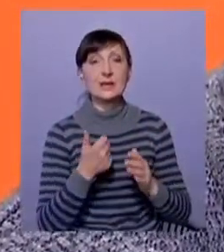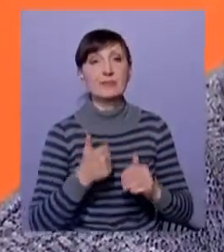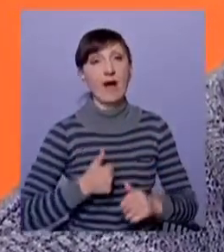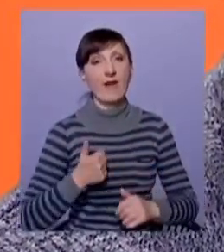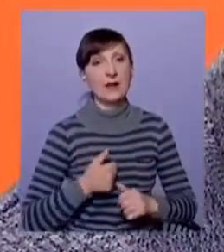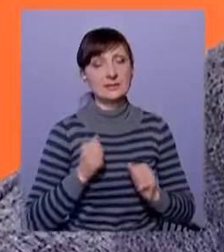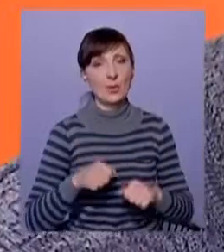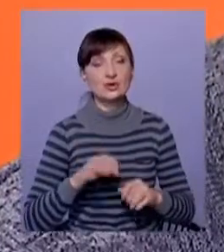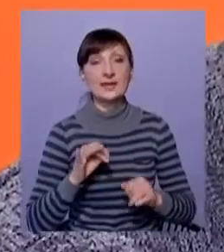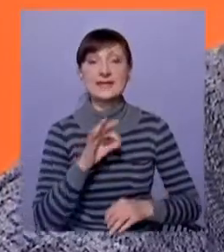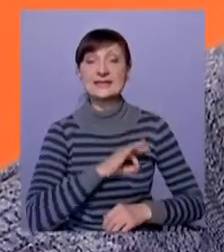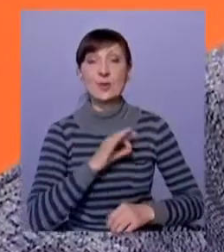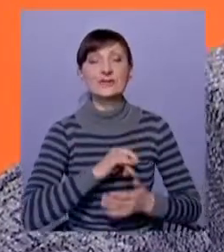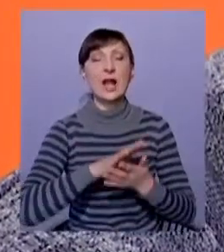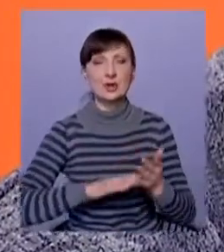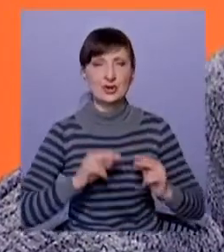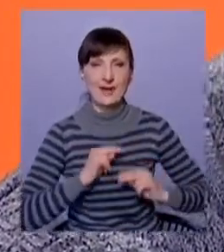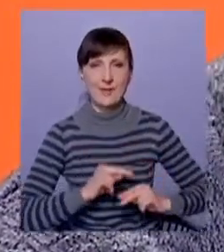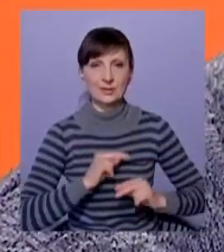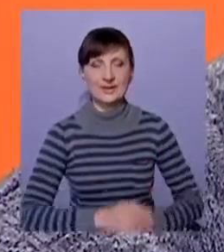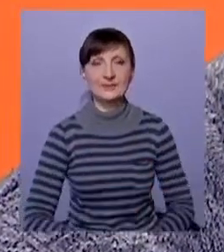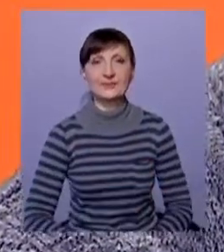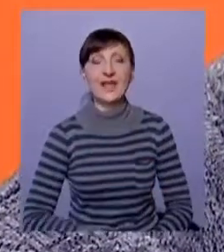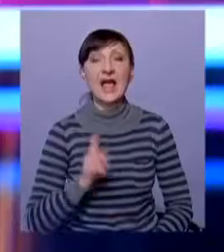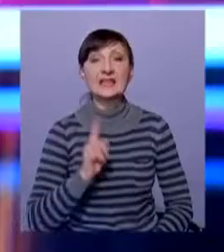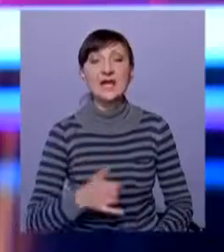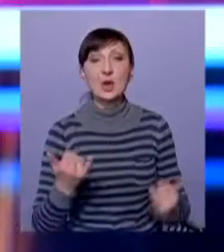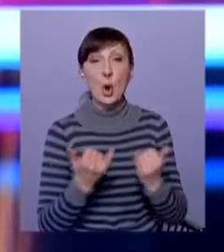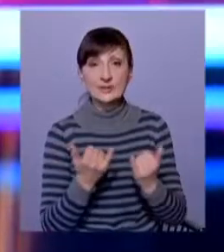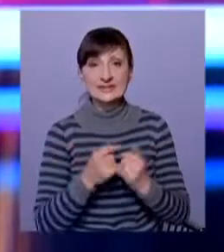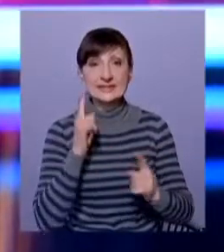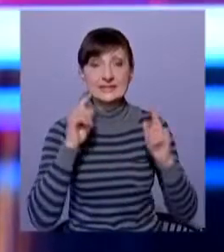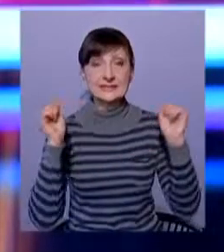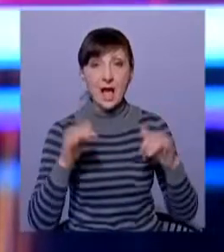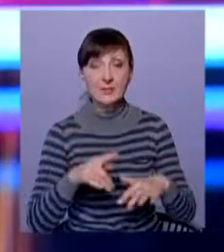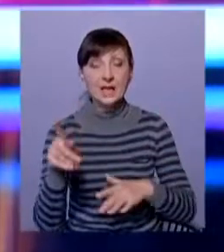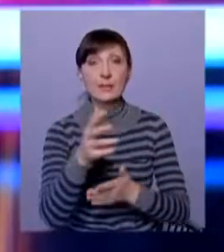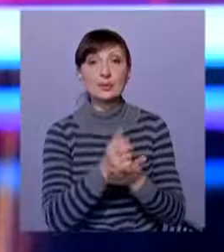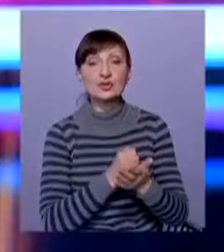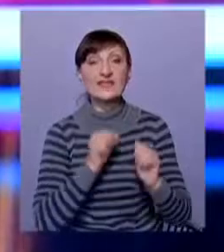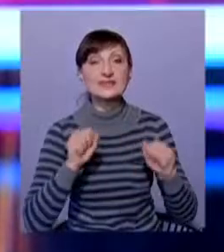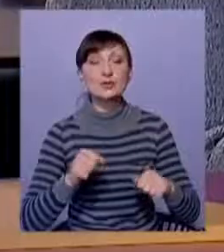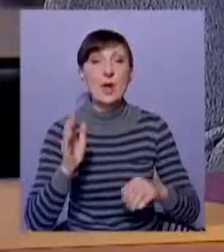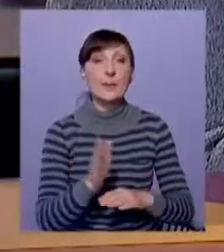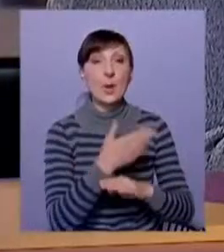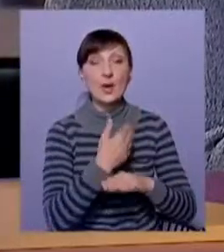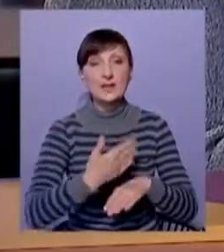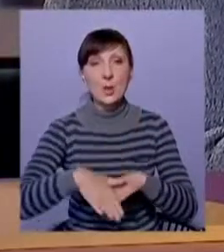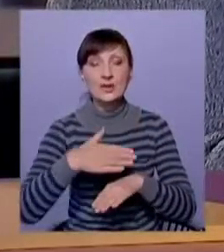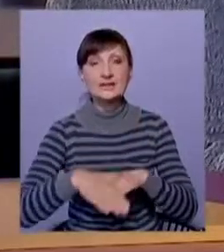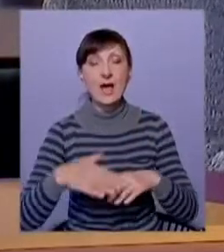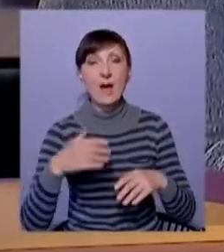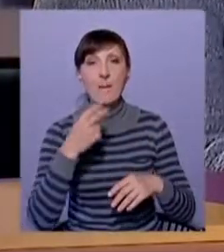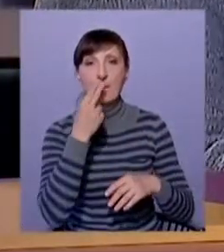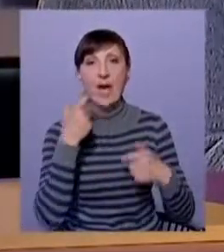и использовать для дальнейшей работы. А сегодня даже гости получили возможность прогуляться по улице